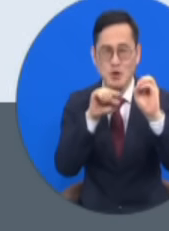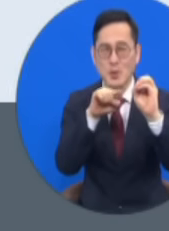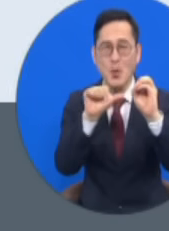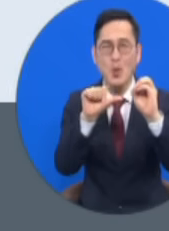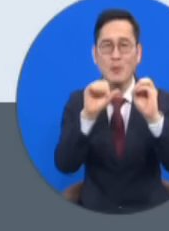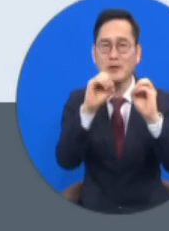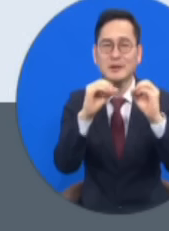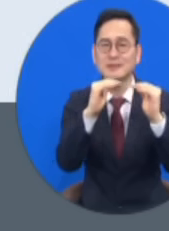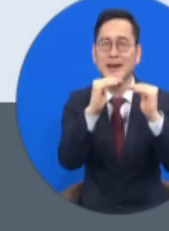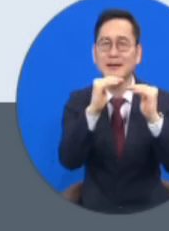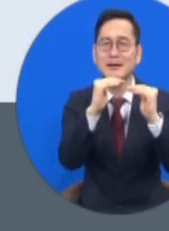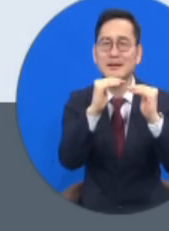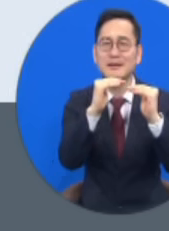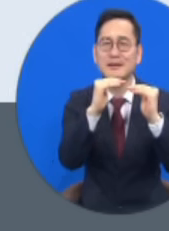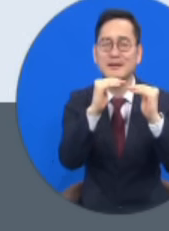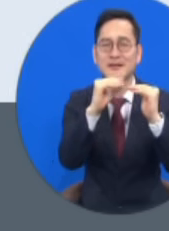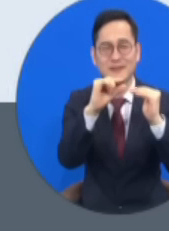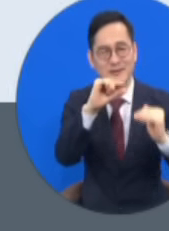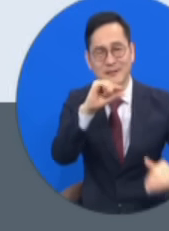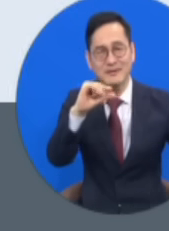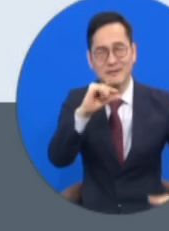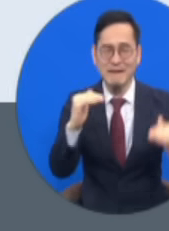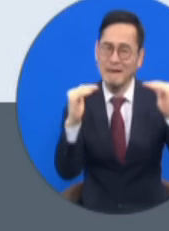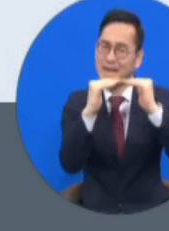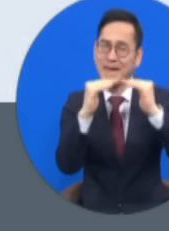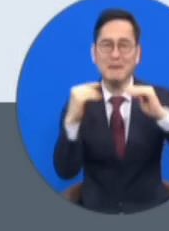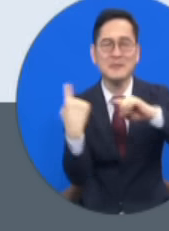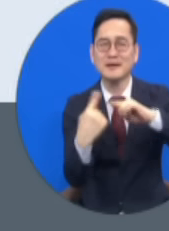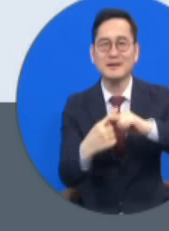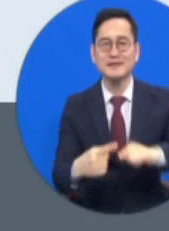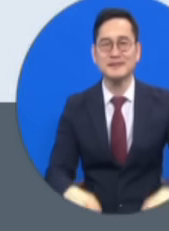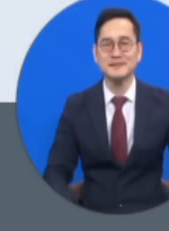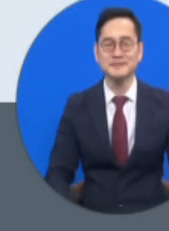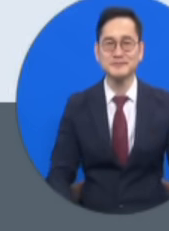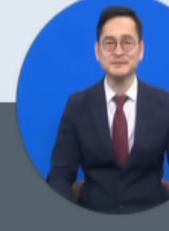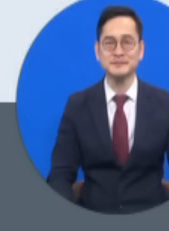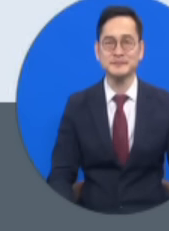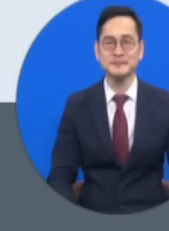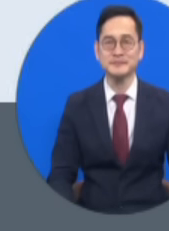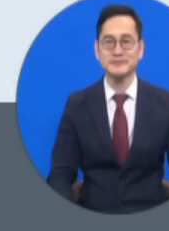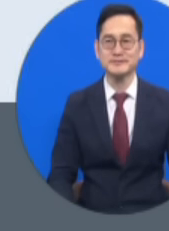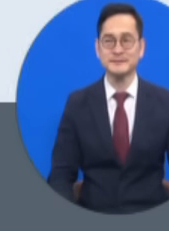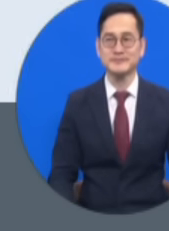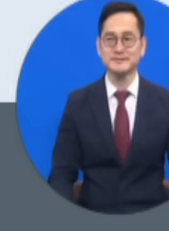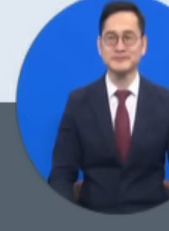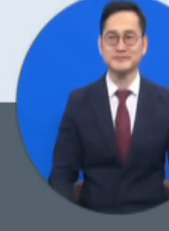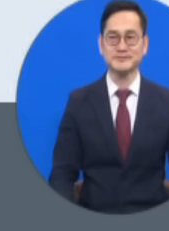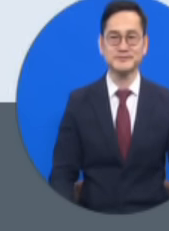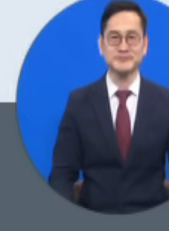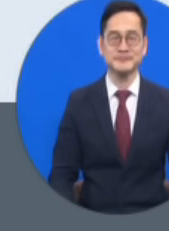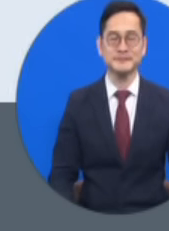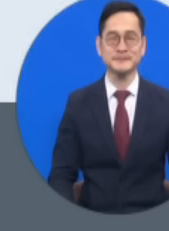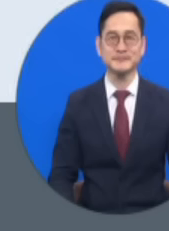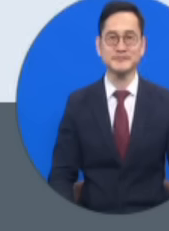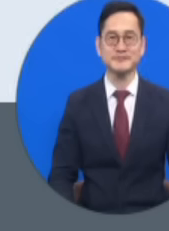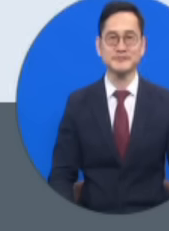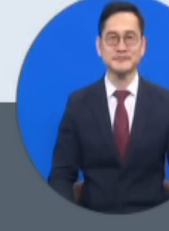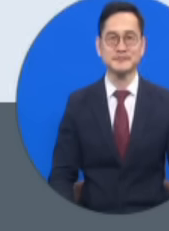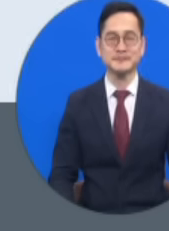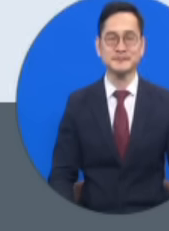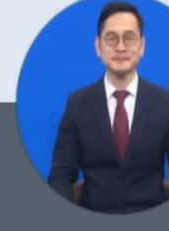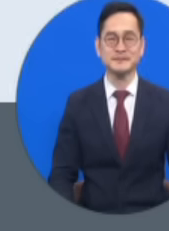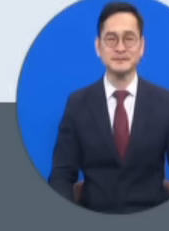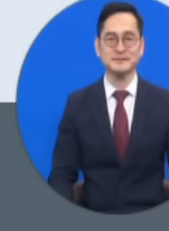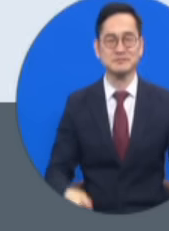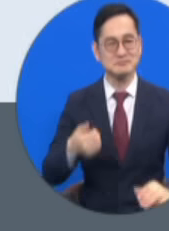차이는 사실 통계적으로 치지 않는 정도의 차이. 차이가 무의미한 접전 양상. 누가